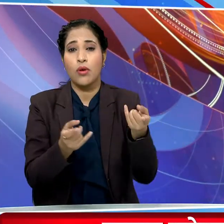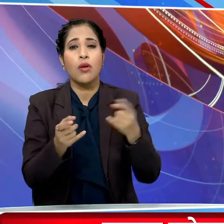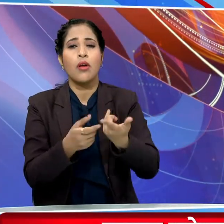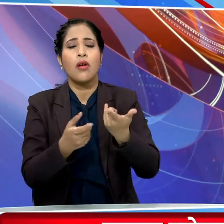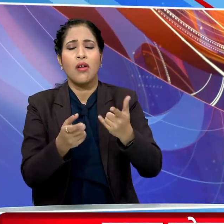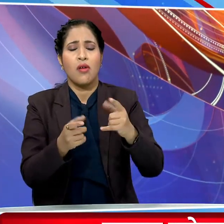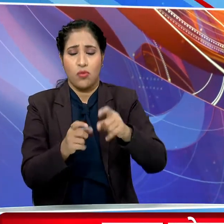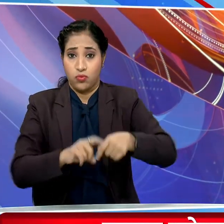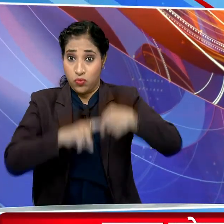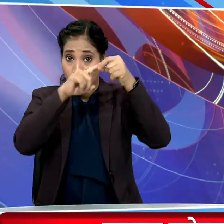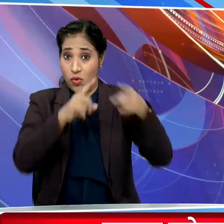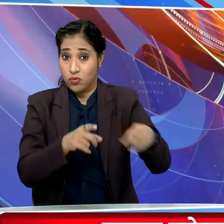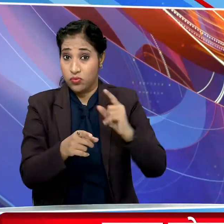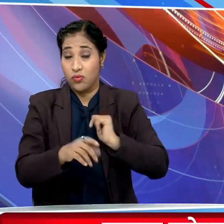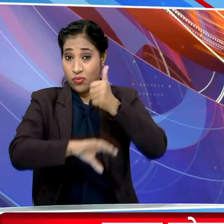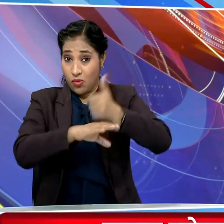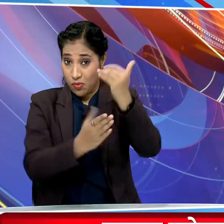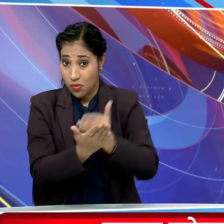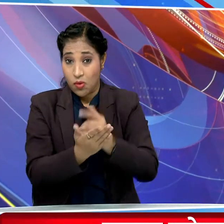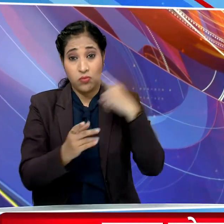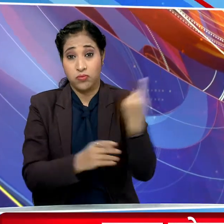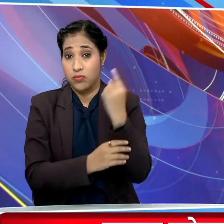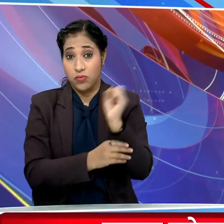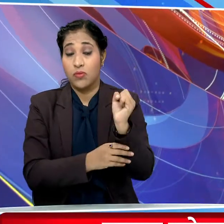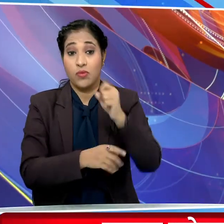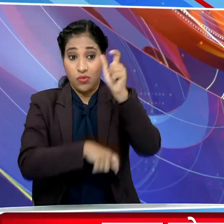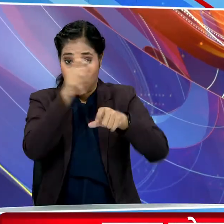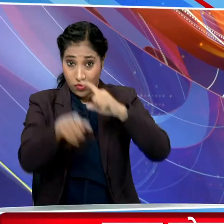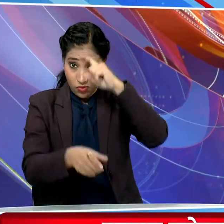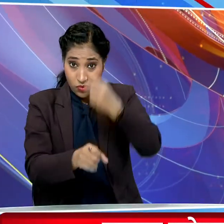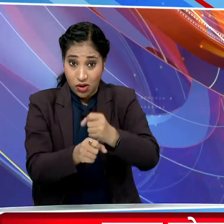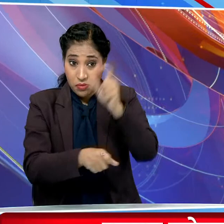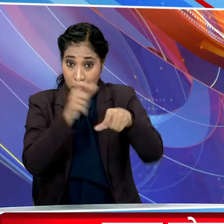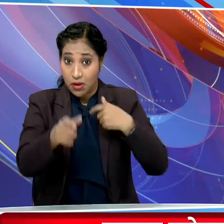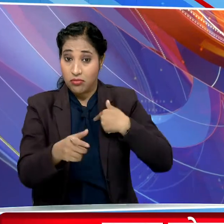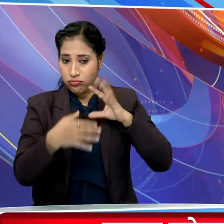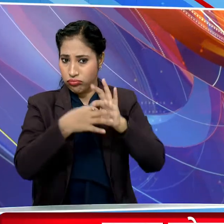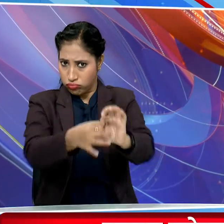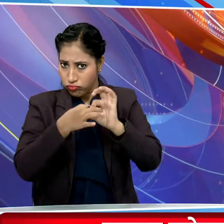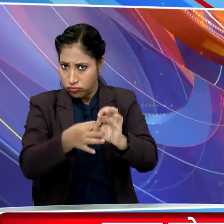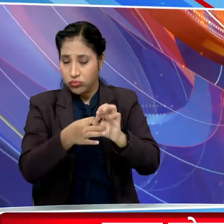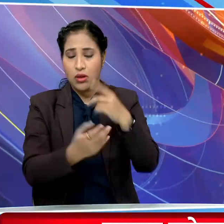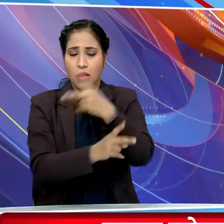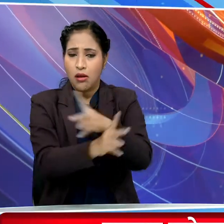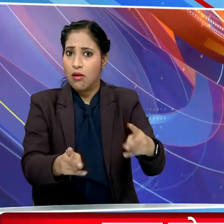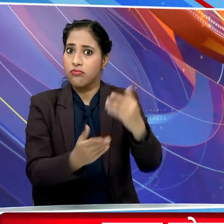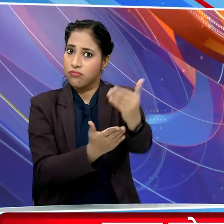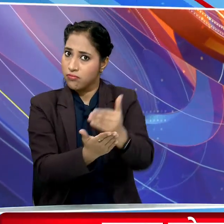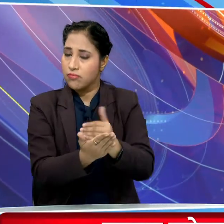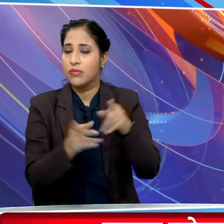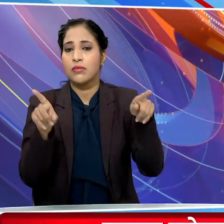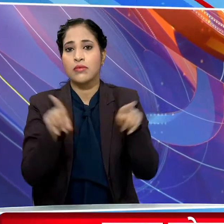नहीं बल्कि मेरे और गुजरात के नागरिकों की आपसी बॉन्डिंग का आयोजन है।